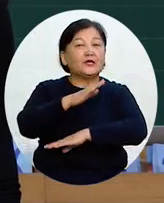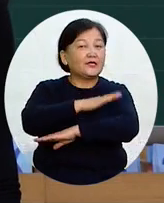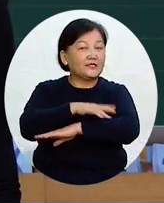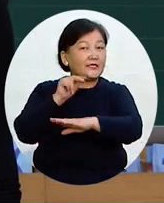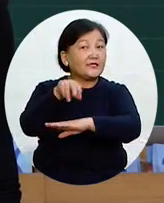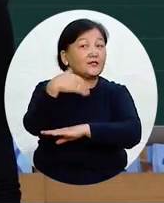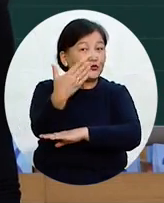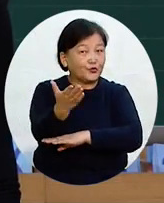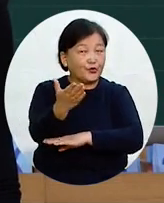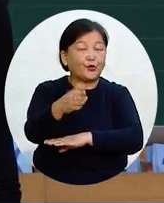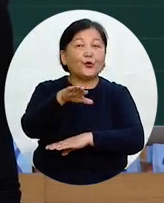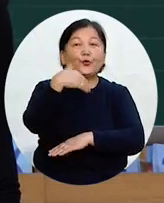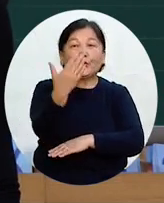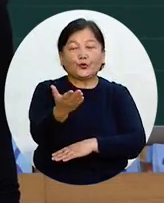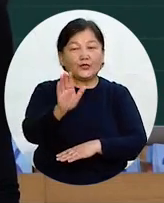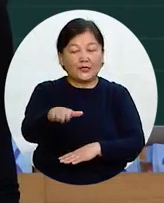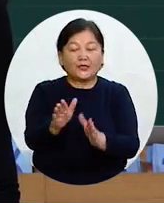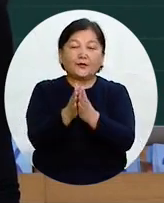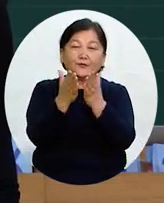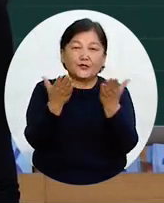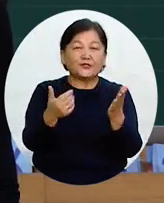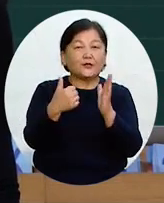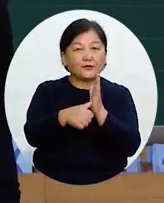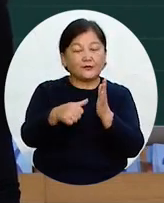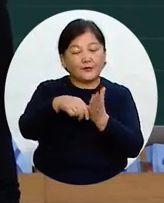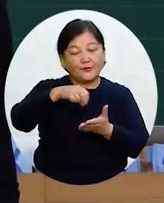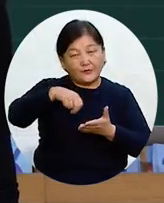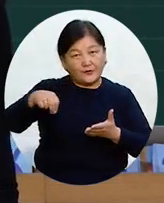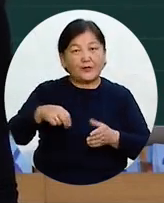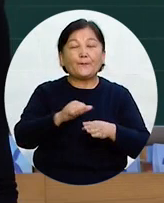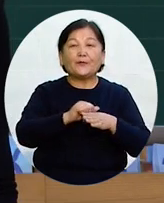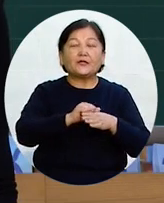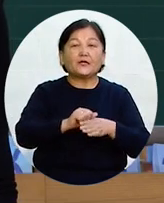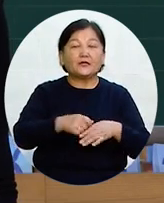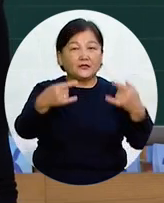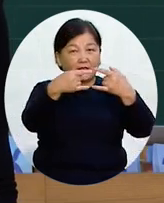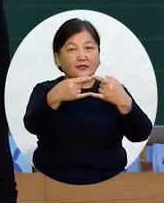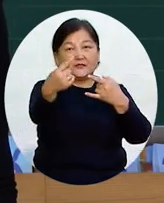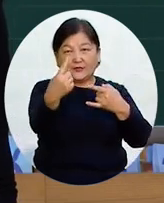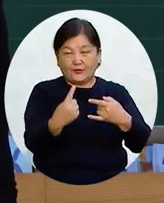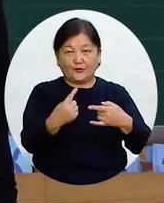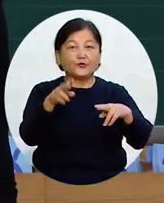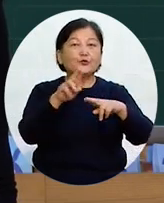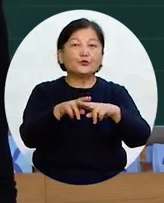За хүүхдүүд та бүхэн сурах бичиг хичээлийн дэвтэр үзэг харантайгаа бэлдээд цэнхэр дэлгэцэндээ ойртон суугаарай.